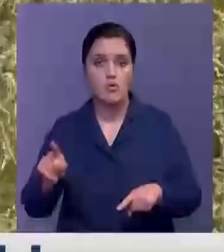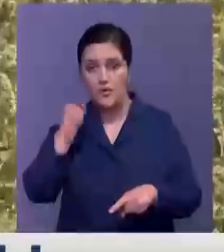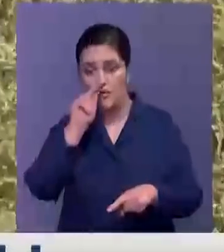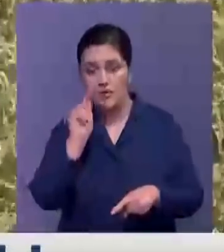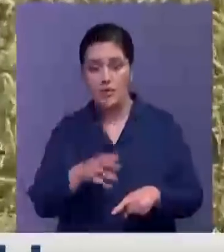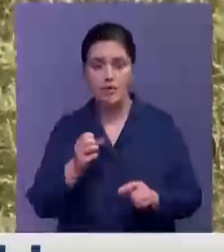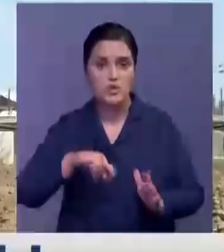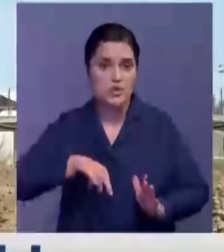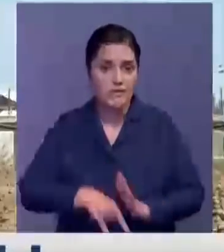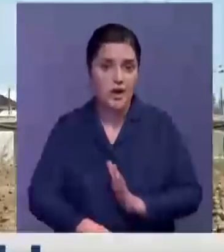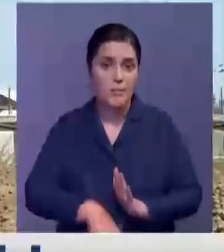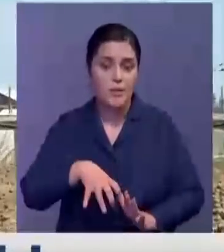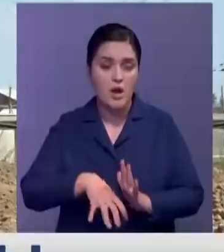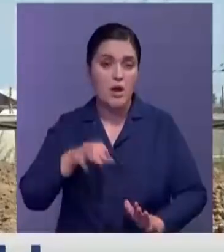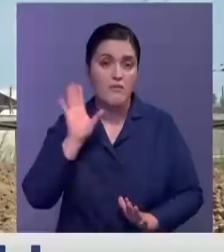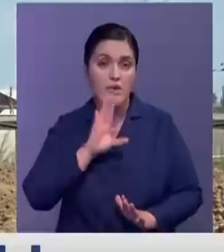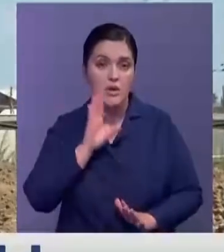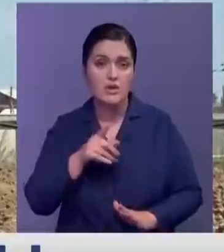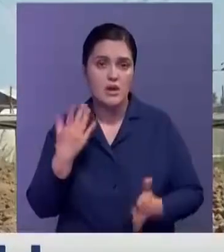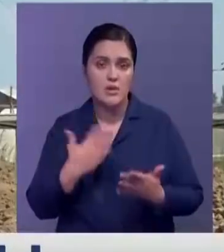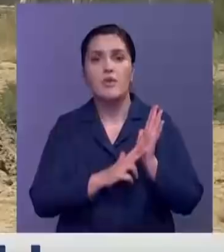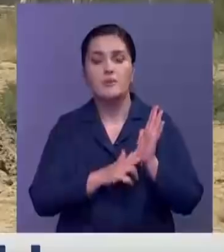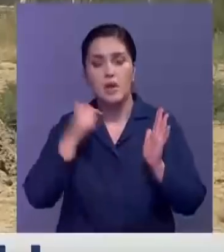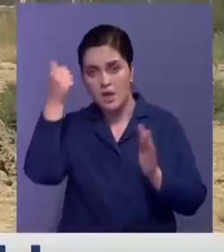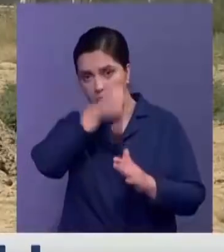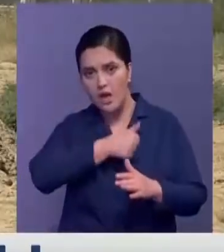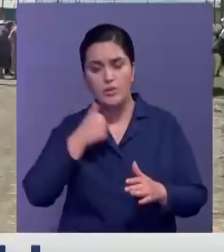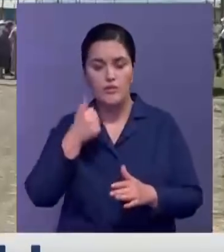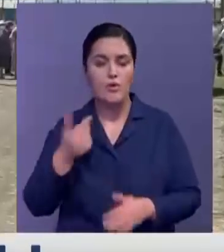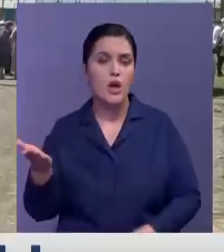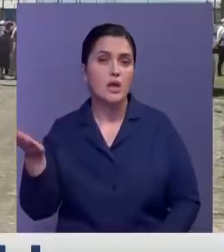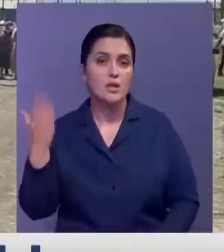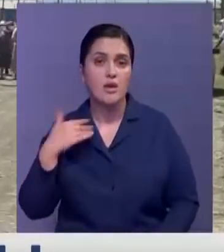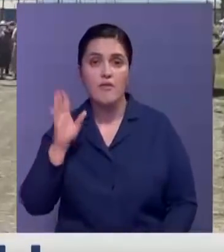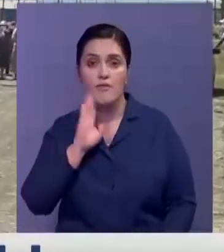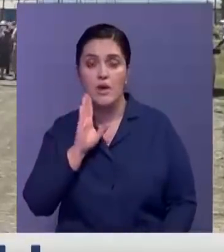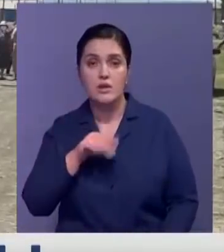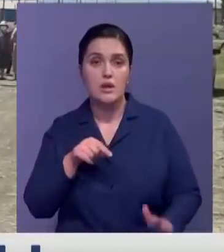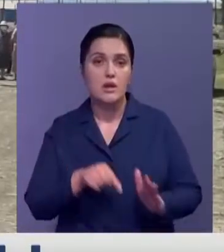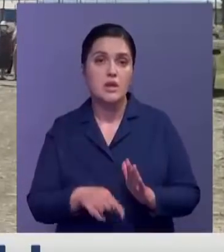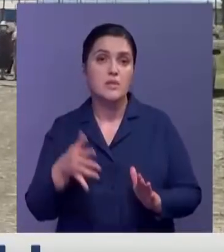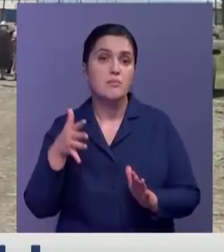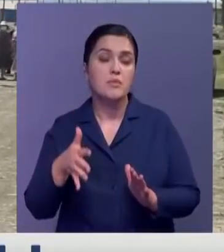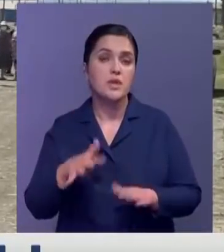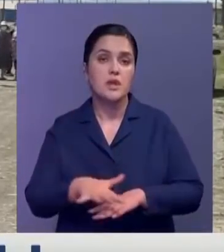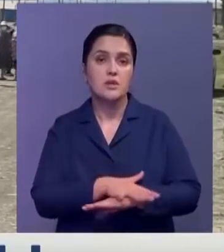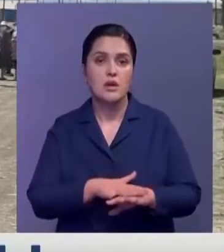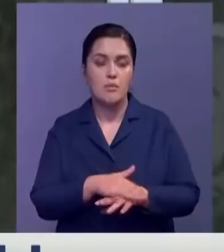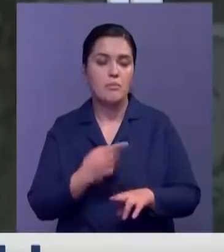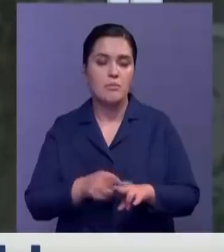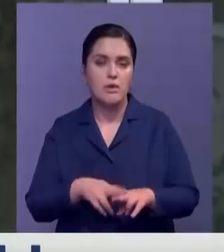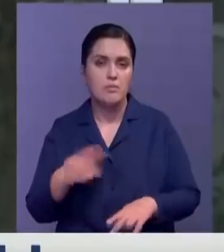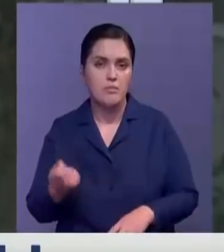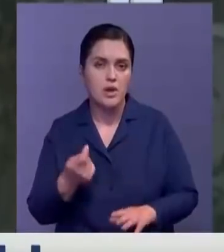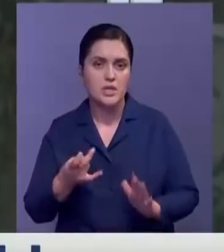Скважины, которые подают воду в резервуары, были пробурены по исследованию прошлого века. И воды в них для Тугыла с 5-тысячным населением оказалось